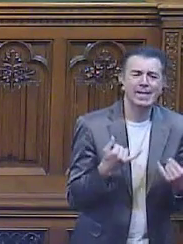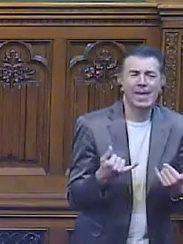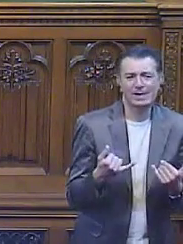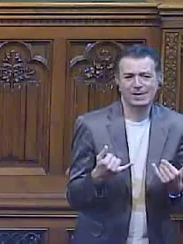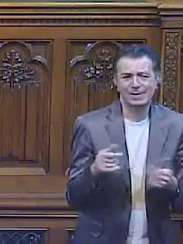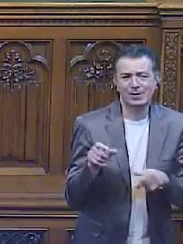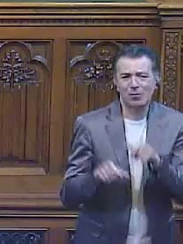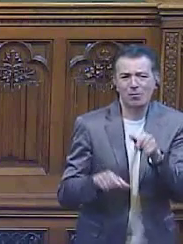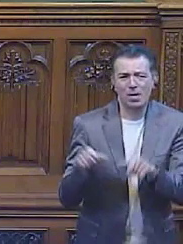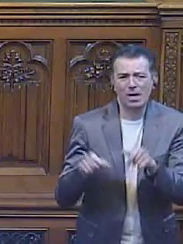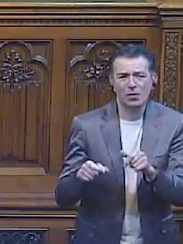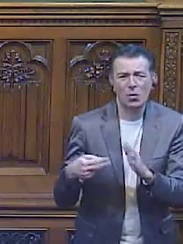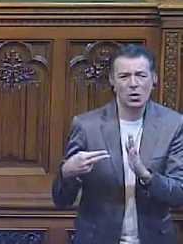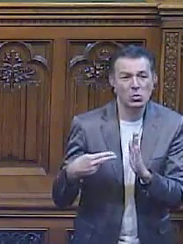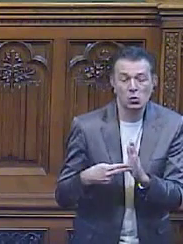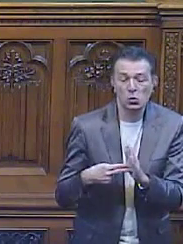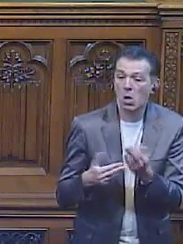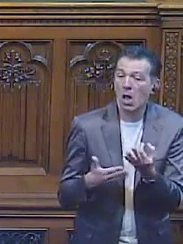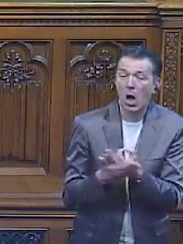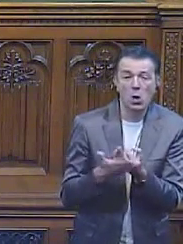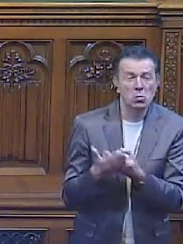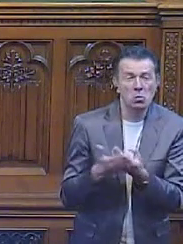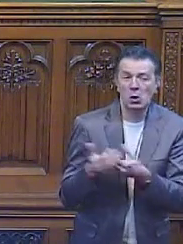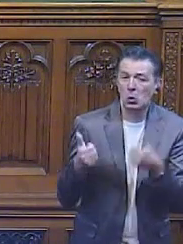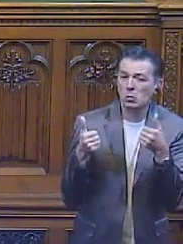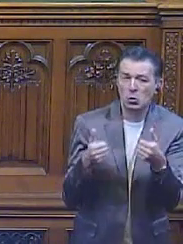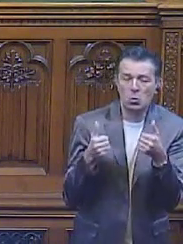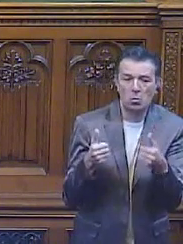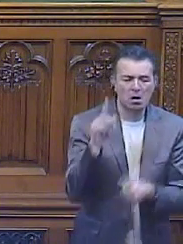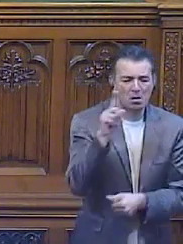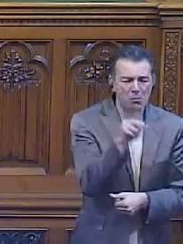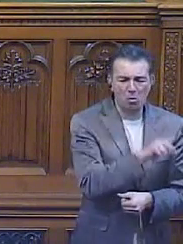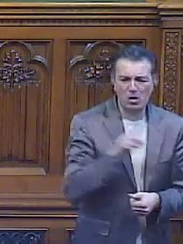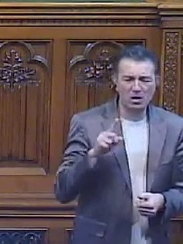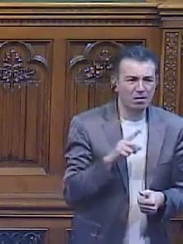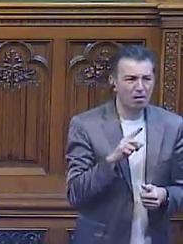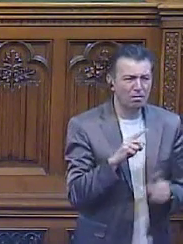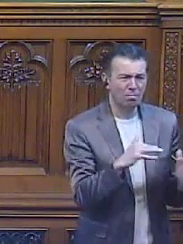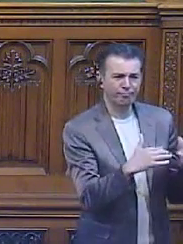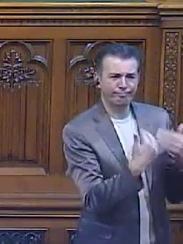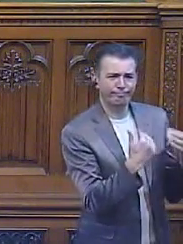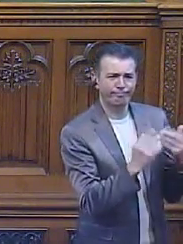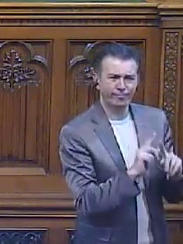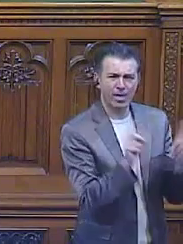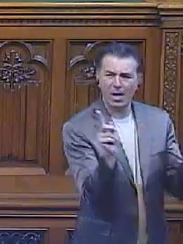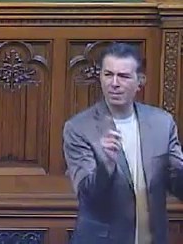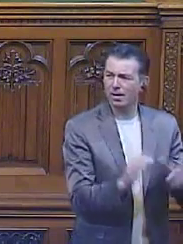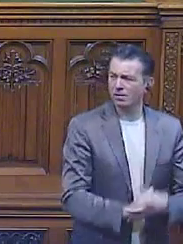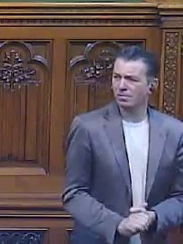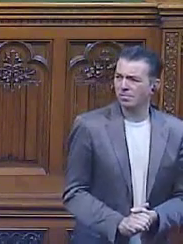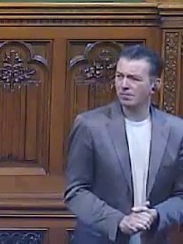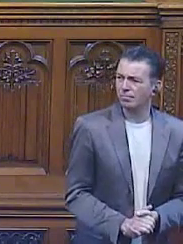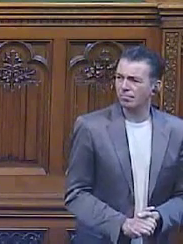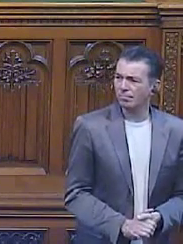so unglaublich toll ausgebildet sind. Die Polizisten erzählen mir da etwas ganz, ganz anderes.